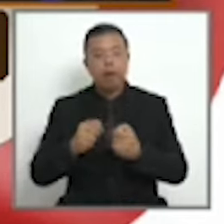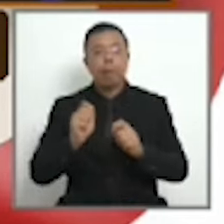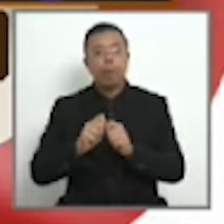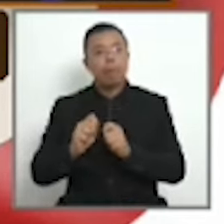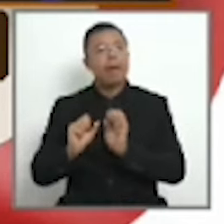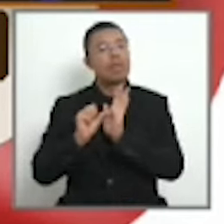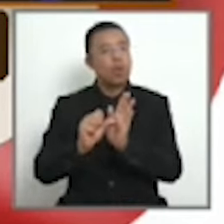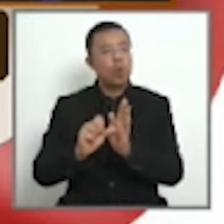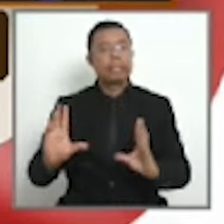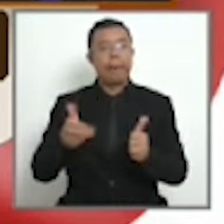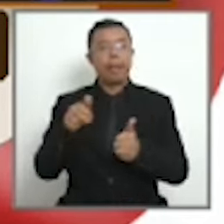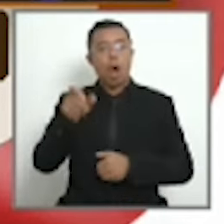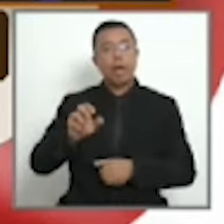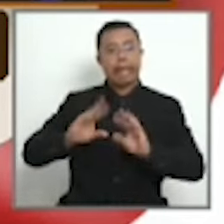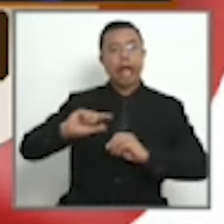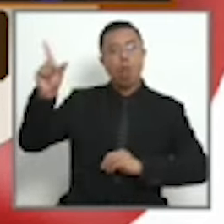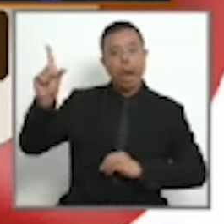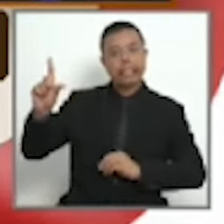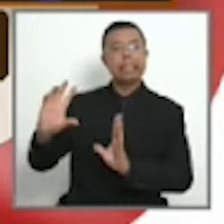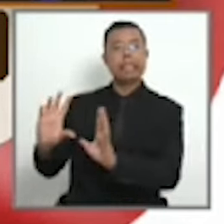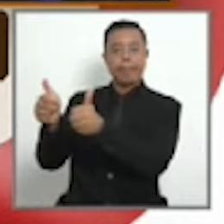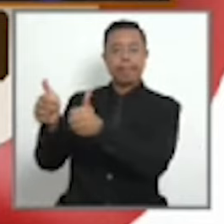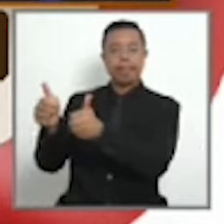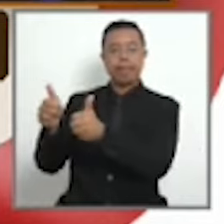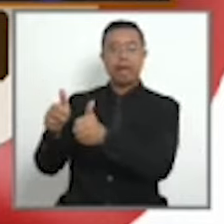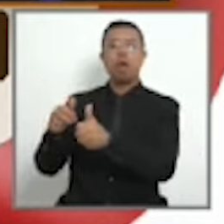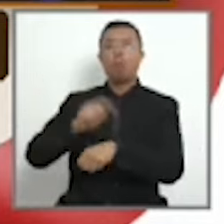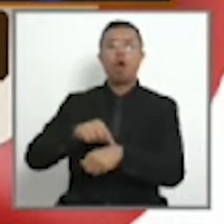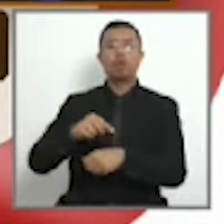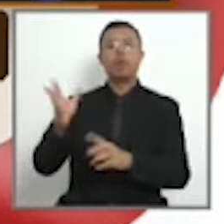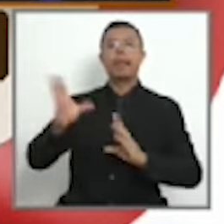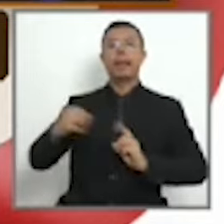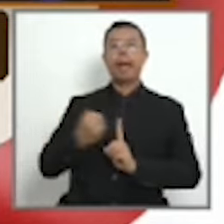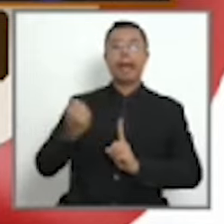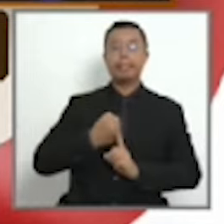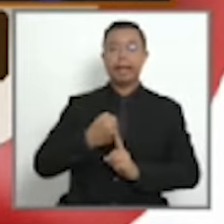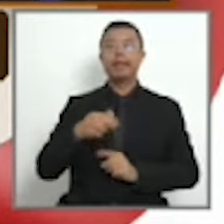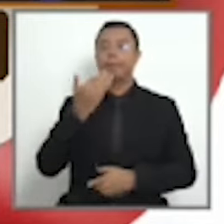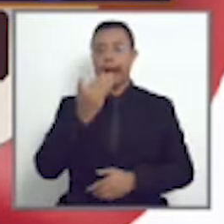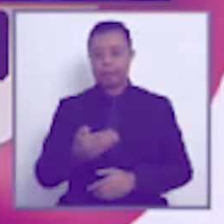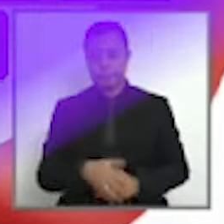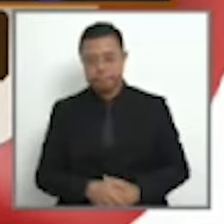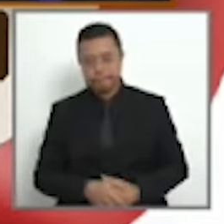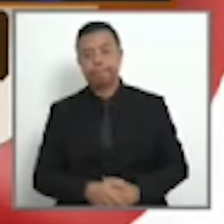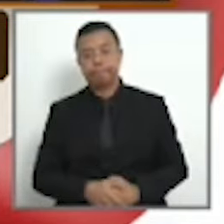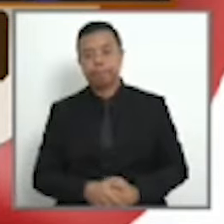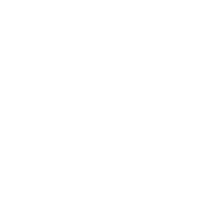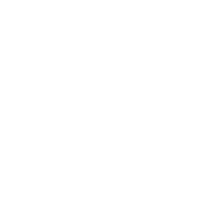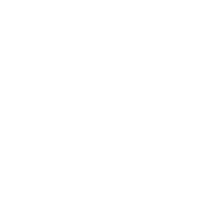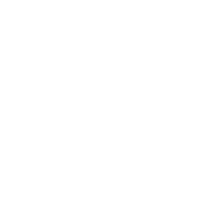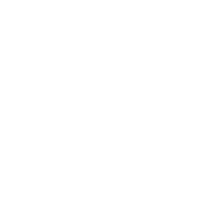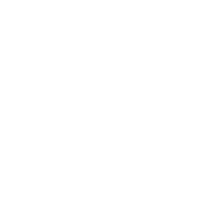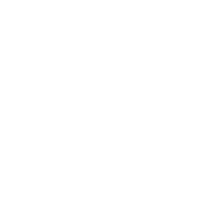er kaum perempuan yang bekerja di luar negeri dari er tindakan-tindakan kekerasan seperti itu Terima kasih